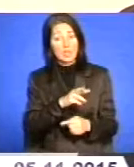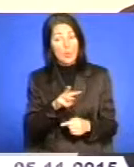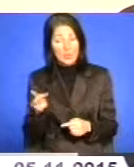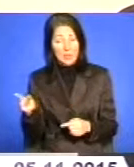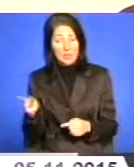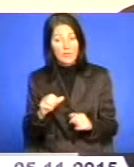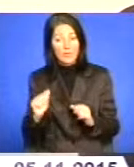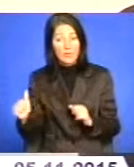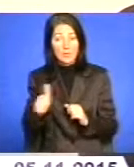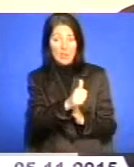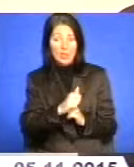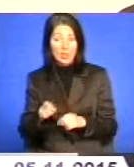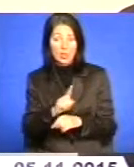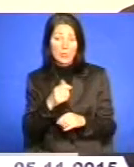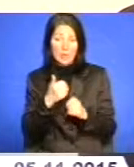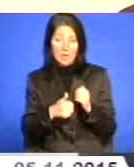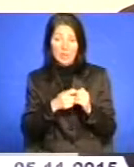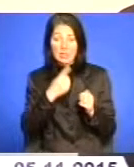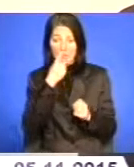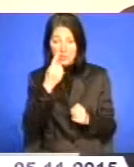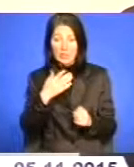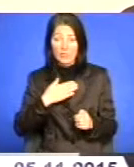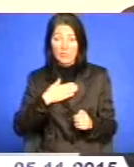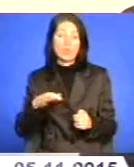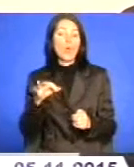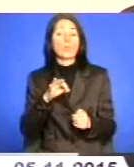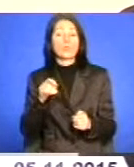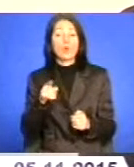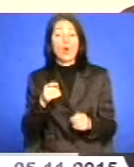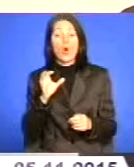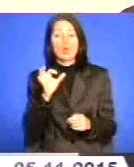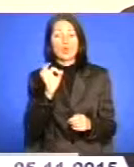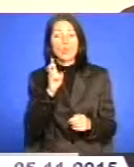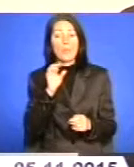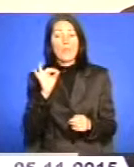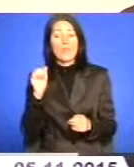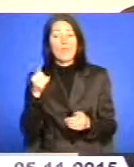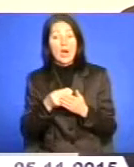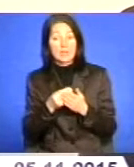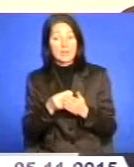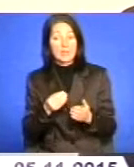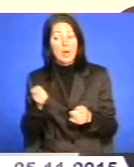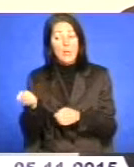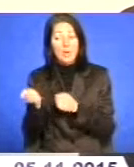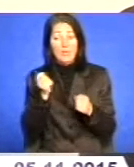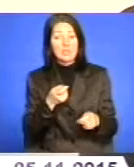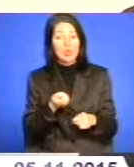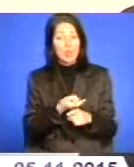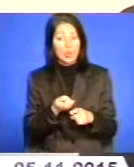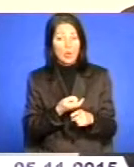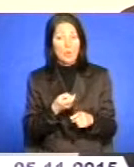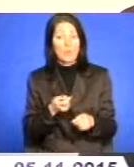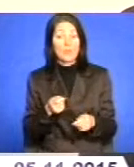кілометрів навколо Тернополя, таке от середня відстань в нашій області, то собівартість привезеної картоплі